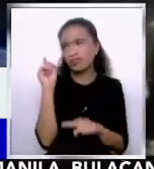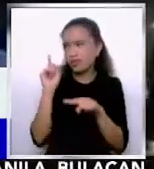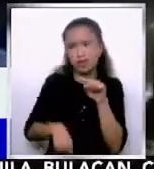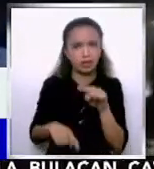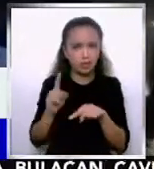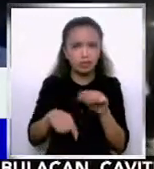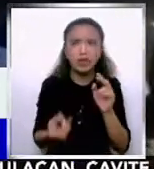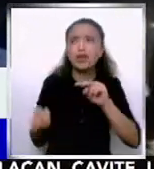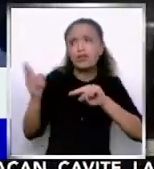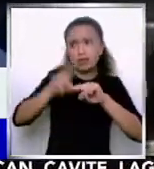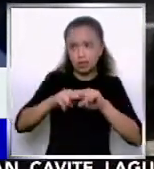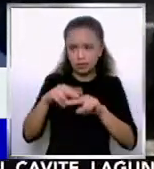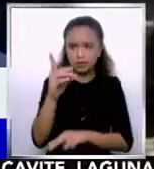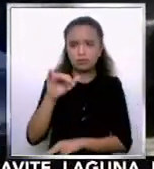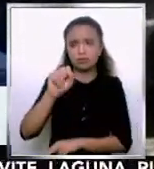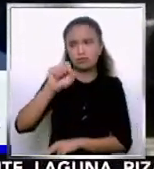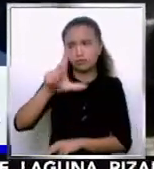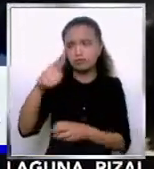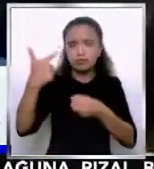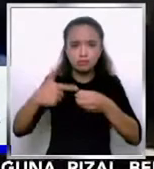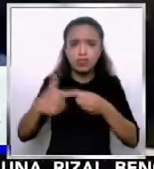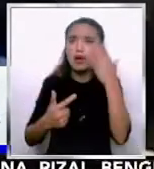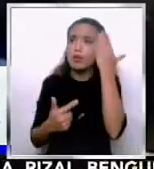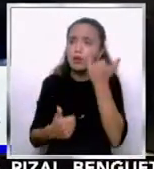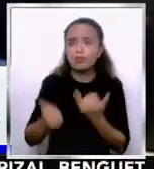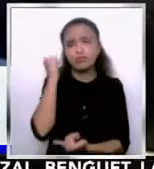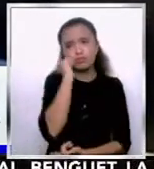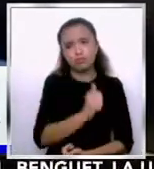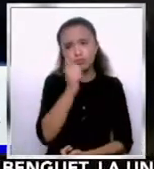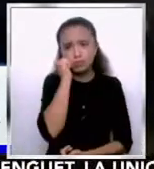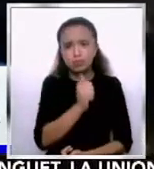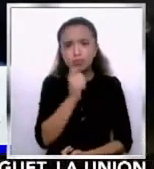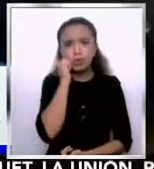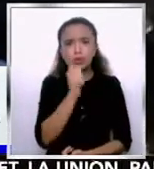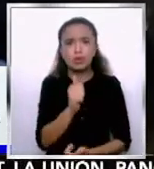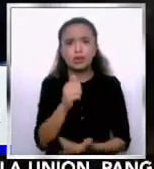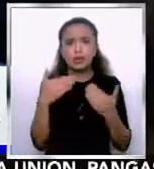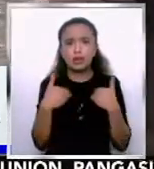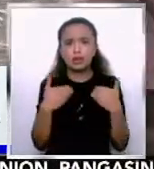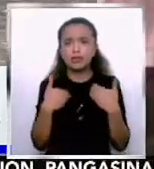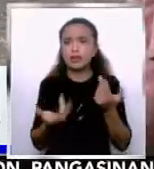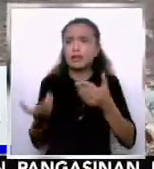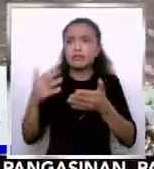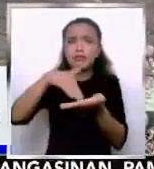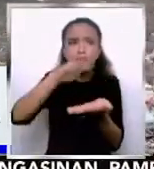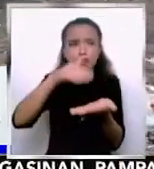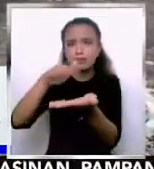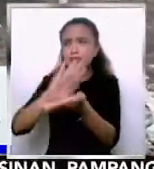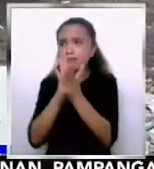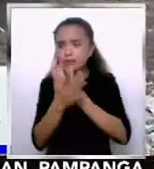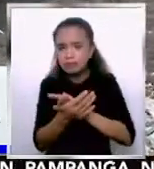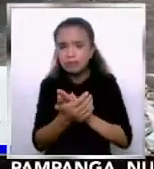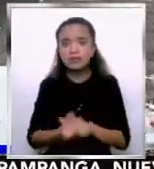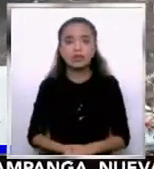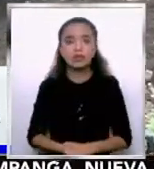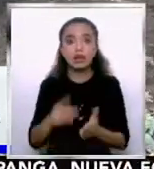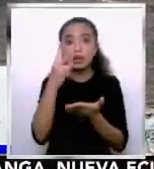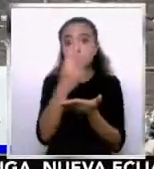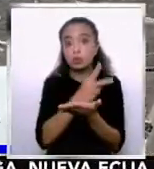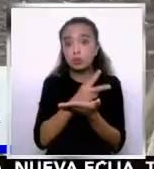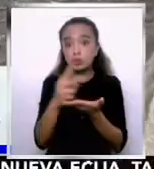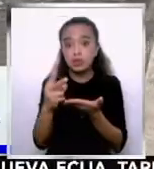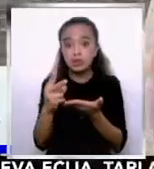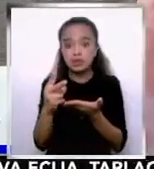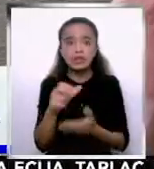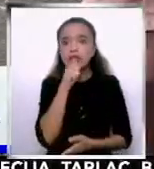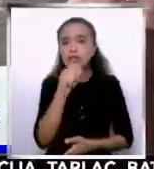yung gasolina. Kasi halos araw-araw kami bumibili ng mga produkto na yan. 2 linggo namang hindi na muna nangingisda